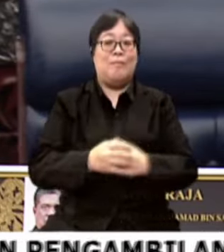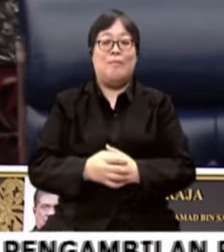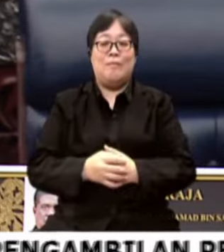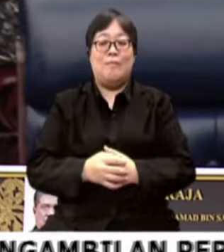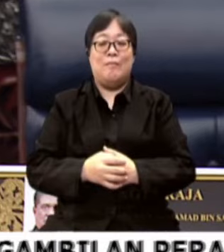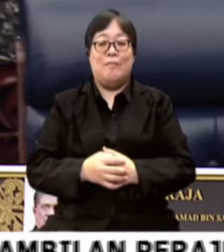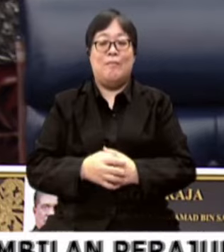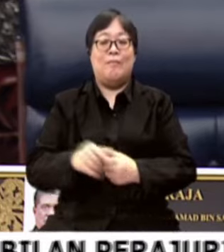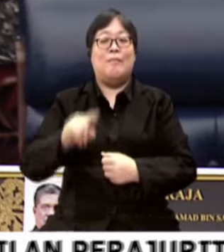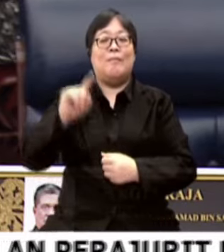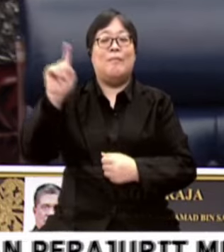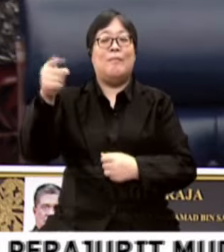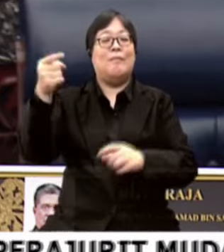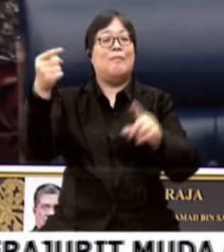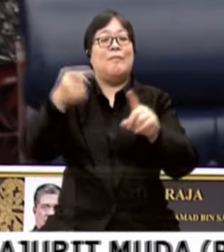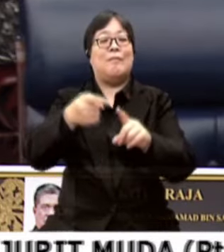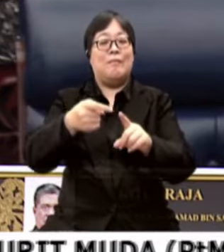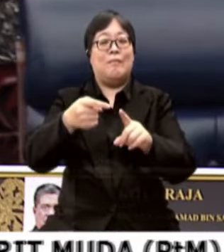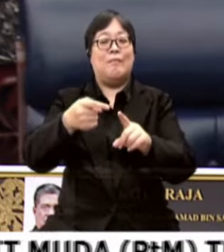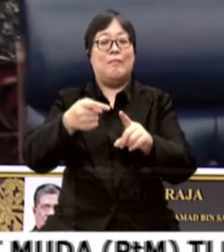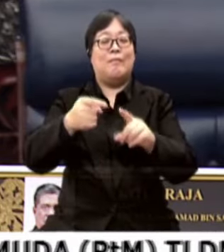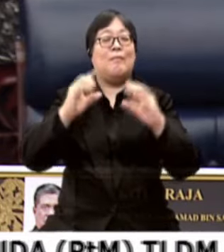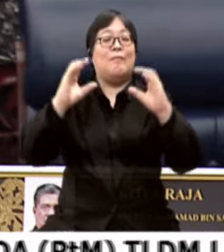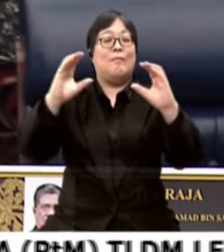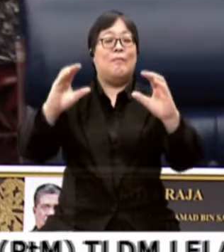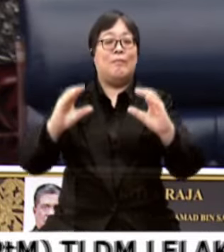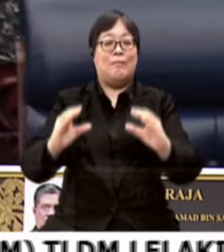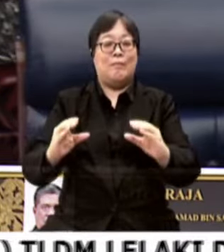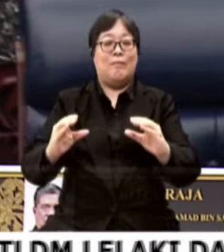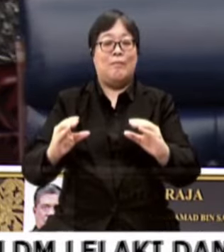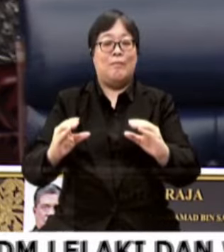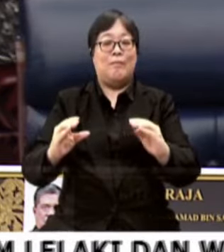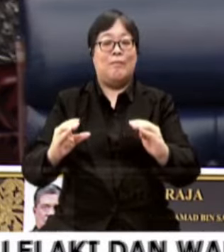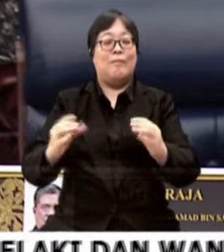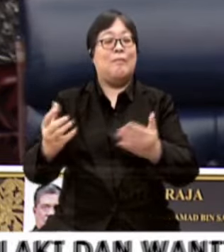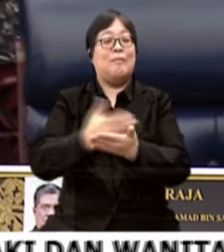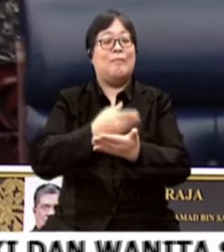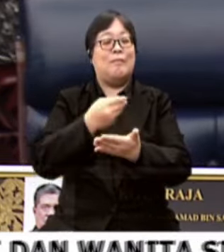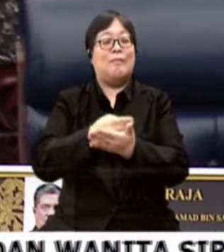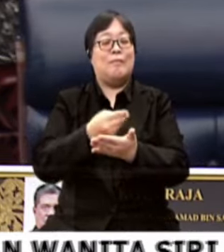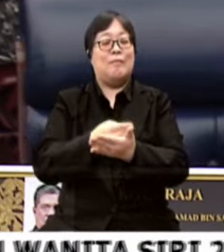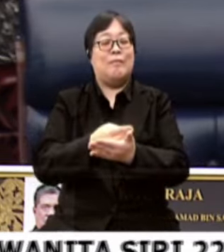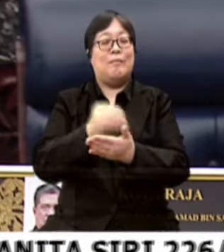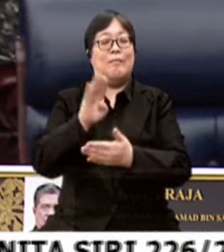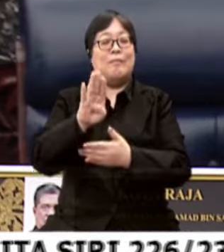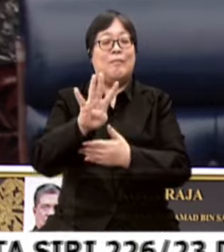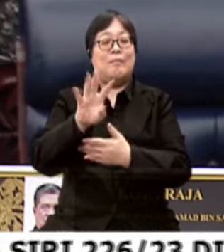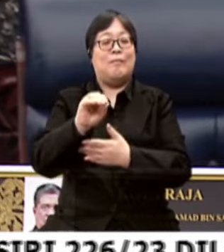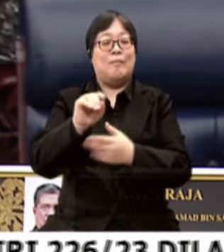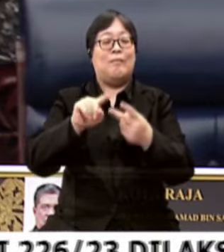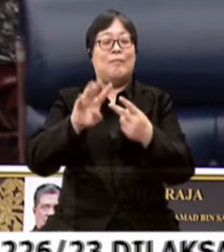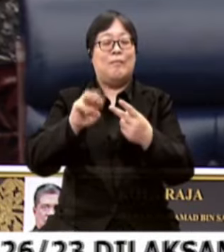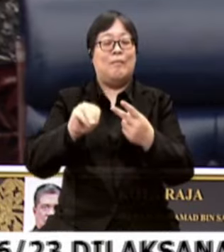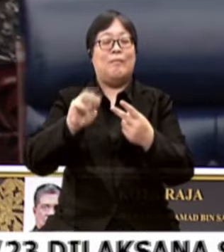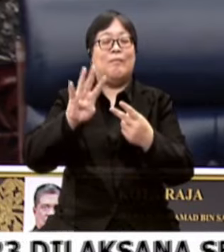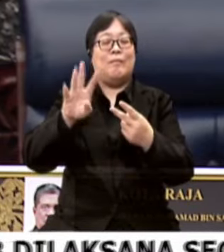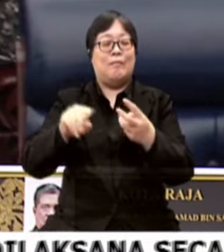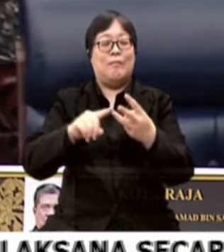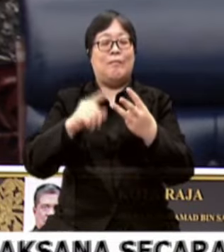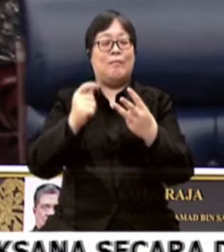semacem-mata berasaskan kepada pendekatan pendapatan semata-mata bin 40-40